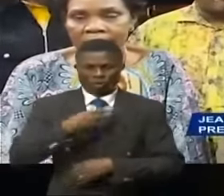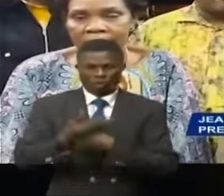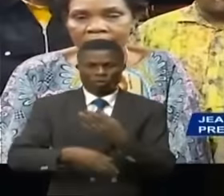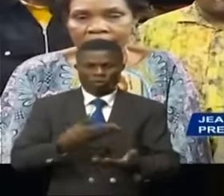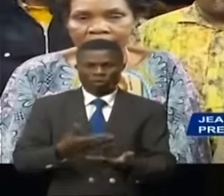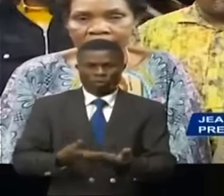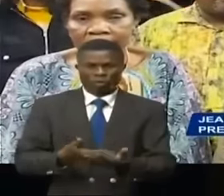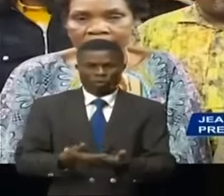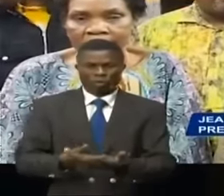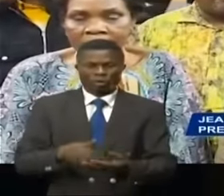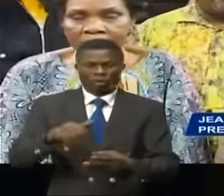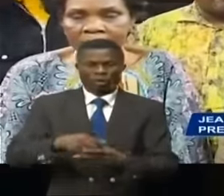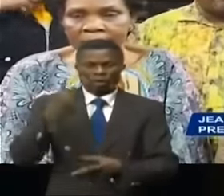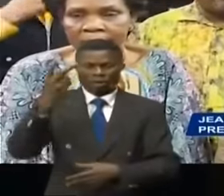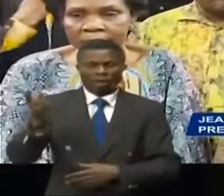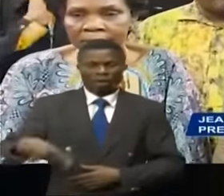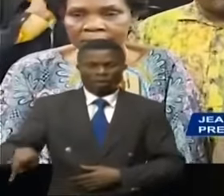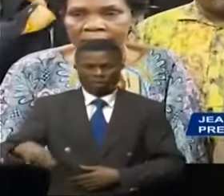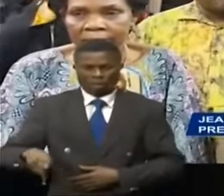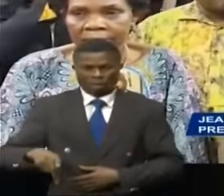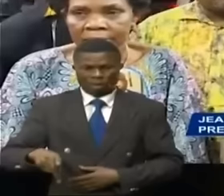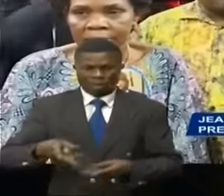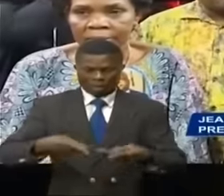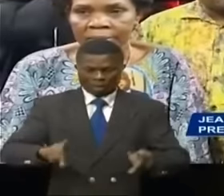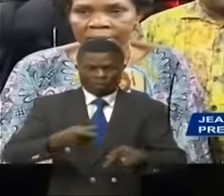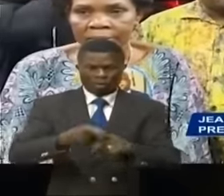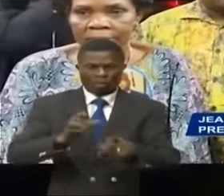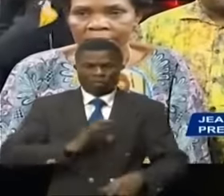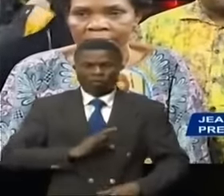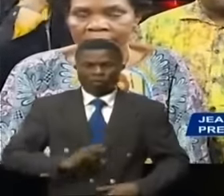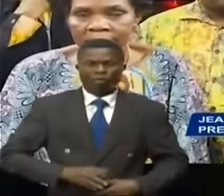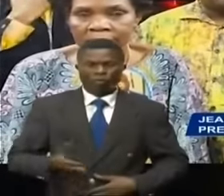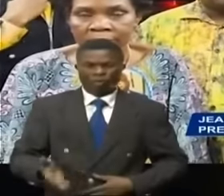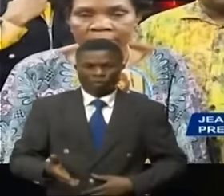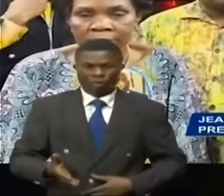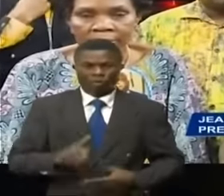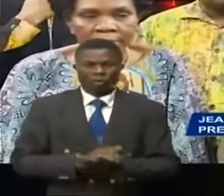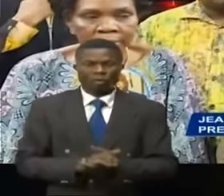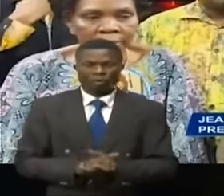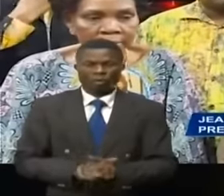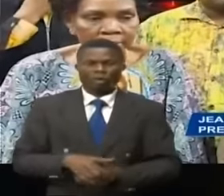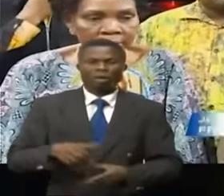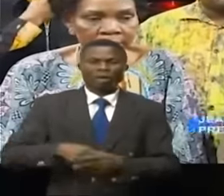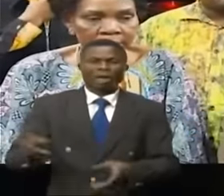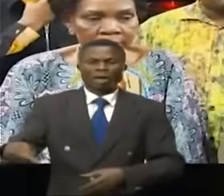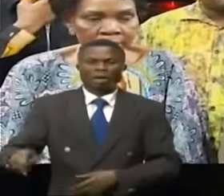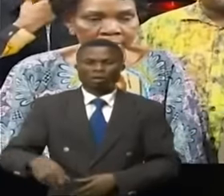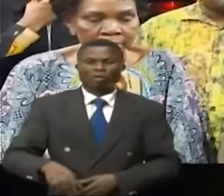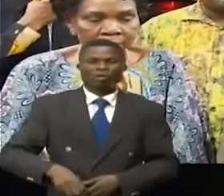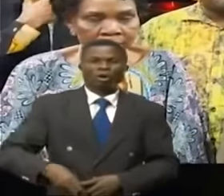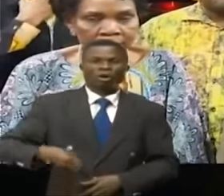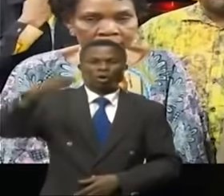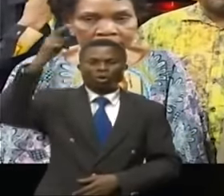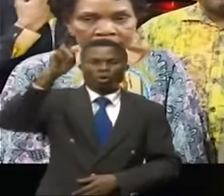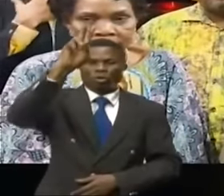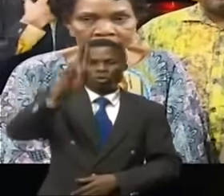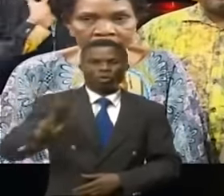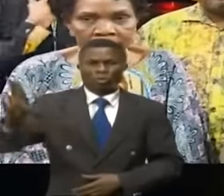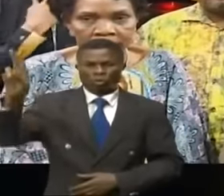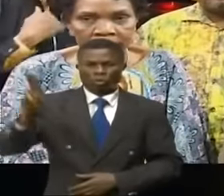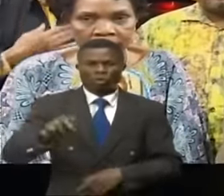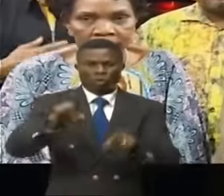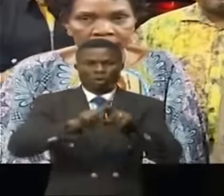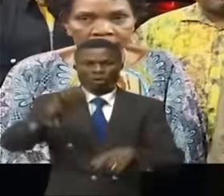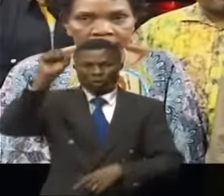l'instruction de connaissance de le président de la République après le bas de Haut-Uele. été. Nous avons pu être dans la province